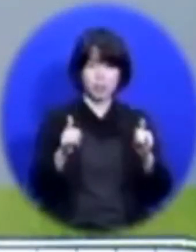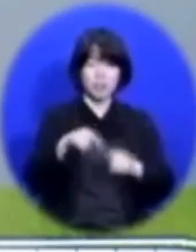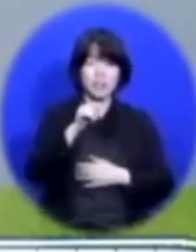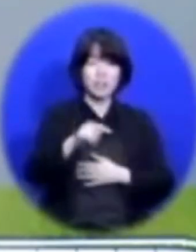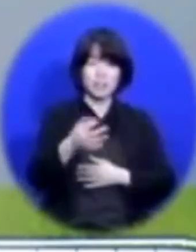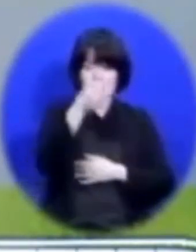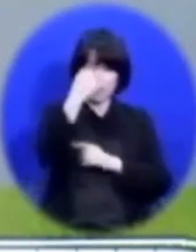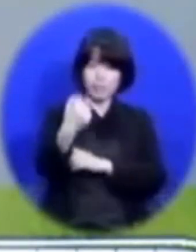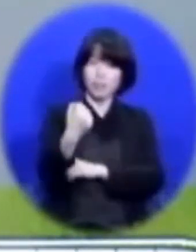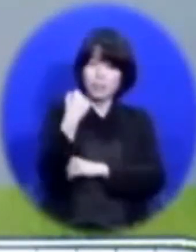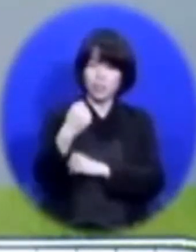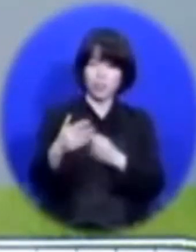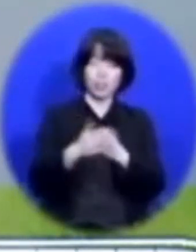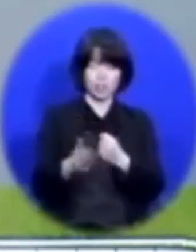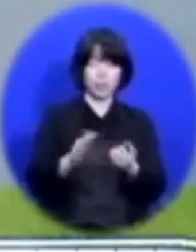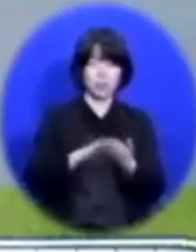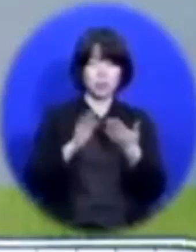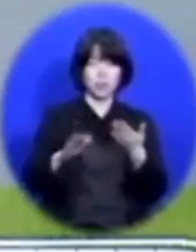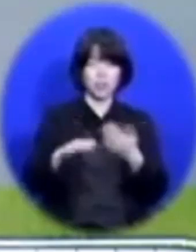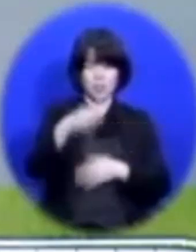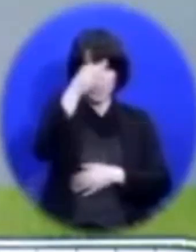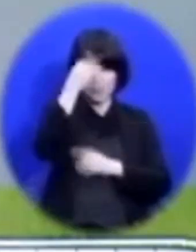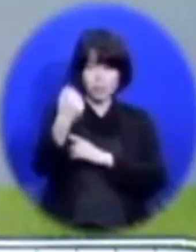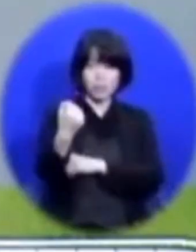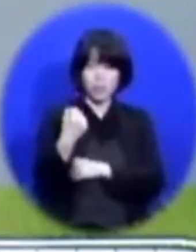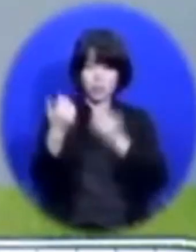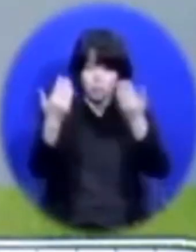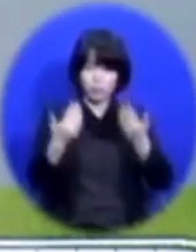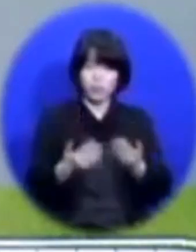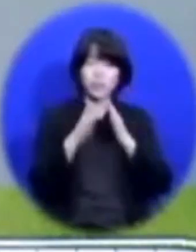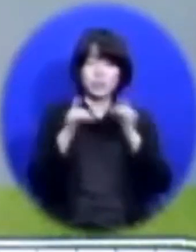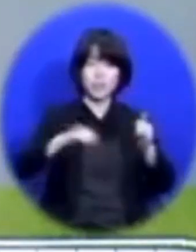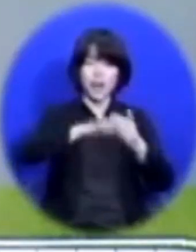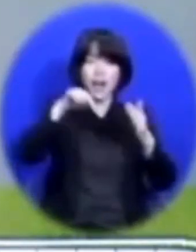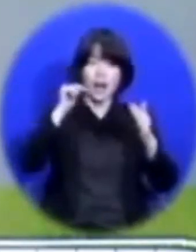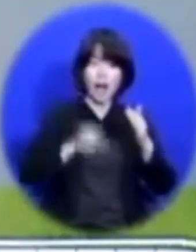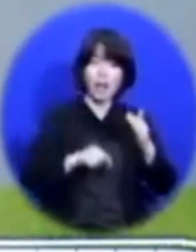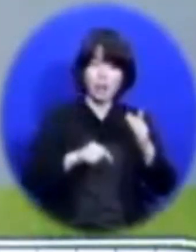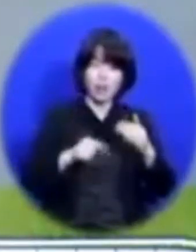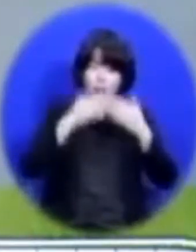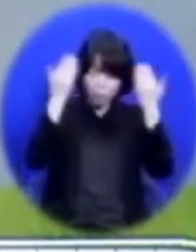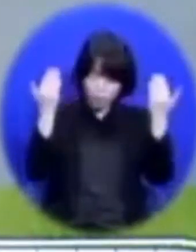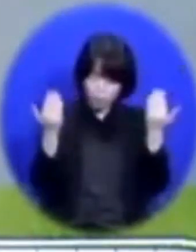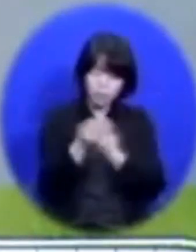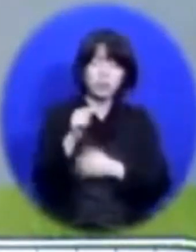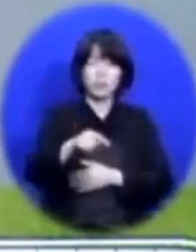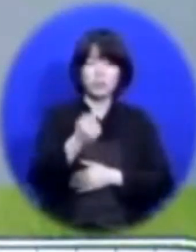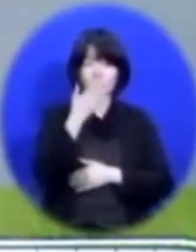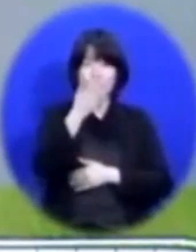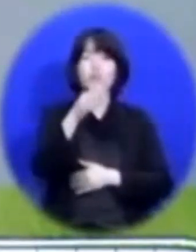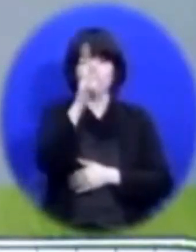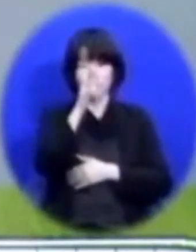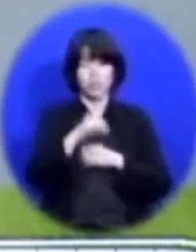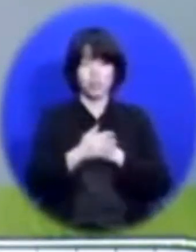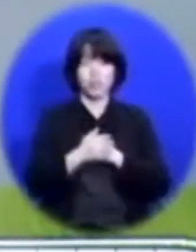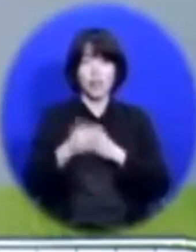이바로 그들의힘입니다. 당신을강하게하시는그분안에서당신은모든것을할수있습니다.